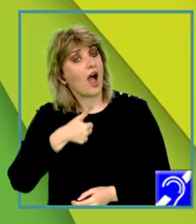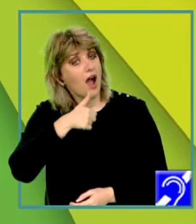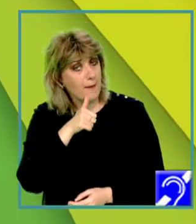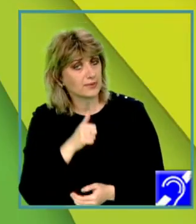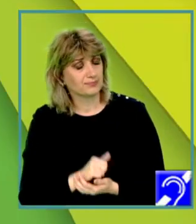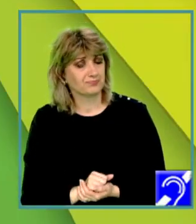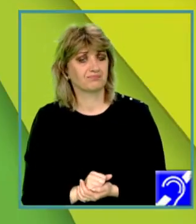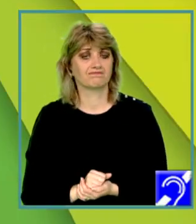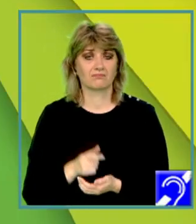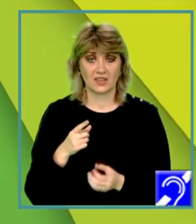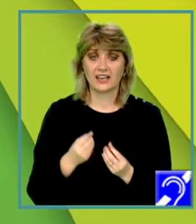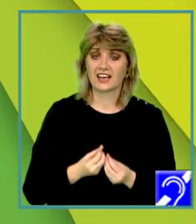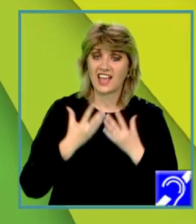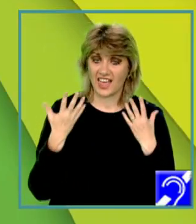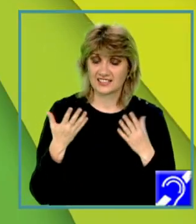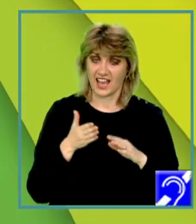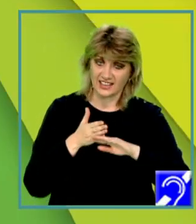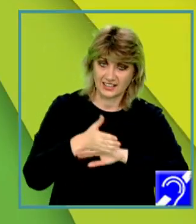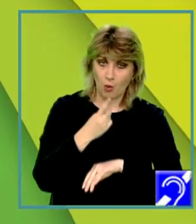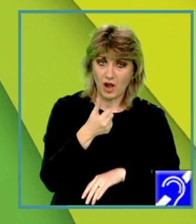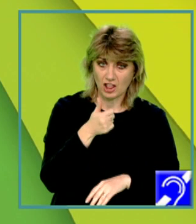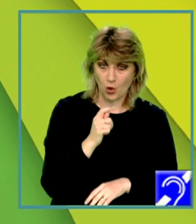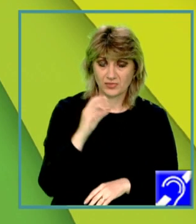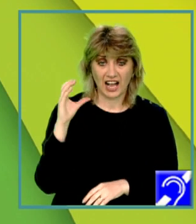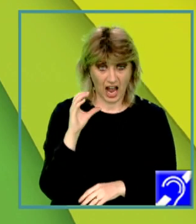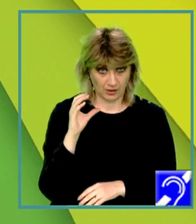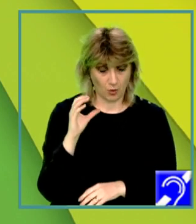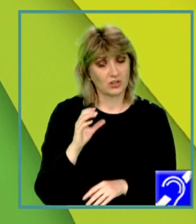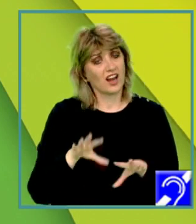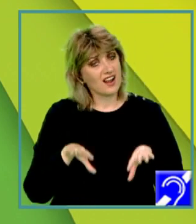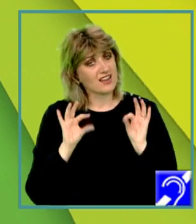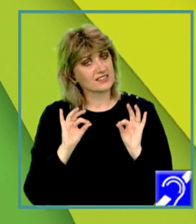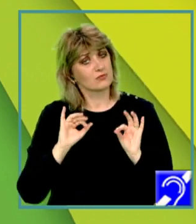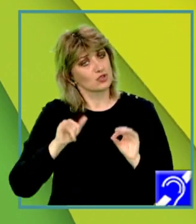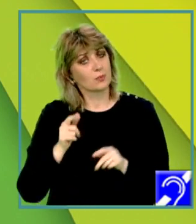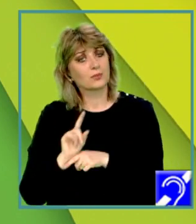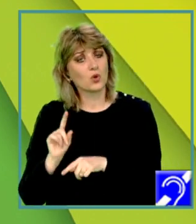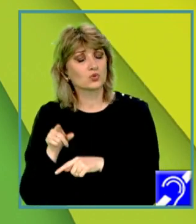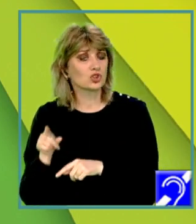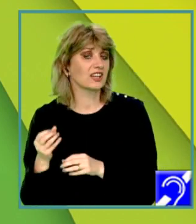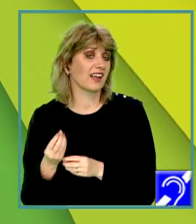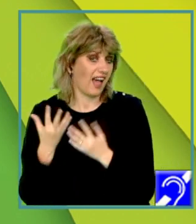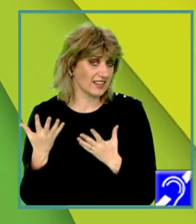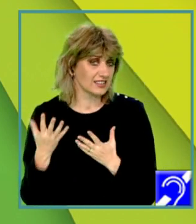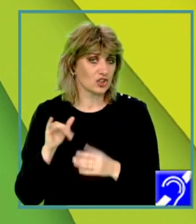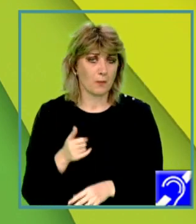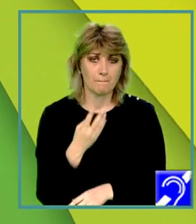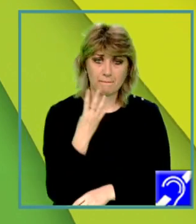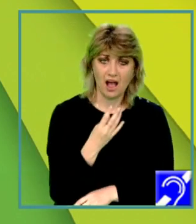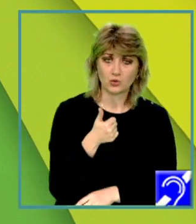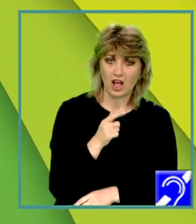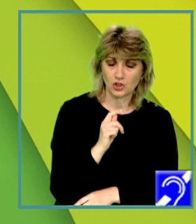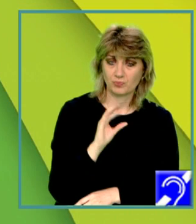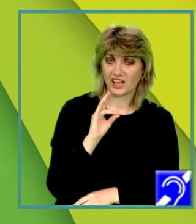astfel că în reacție A intrat un atom de carbon pe care le regăsim în produșii de reacție și patru atomi de